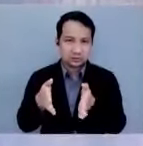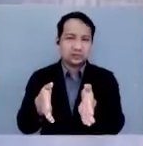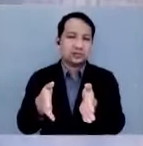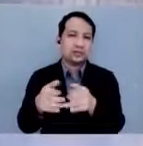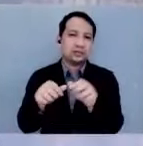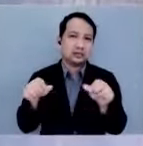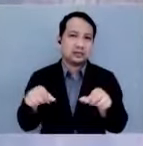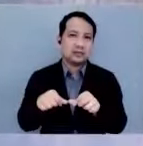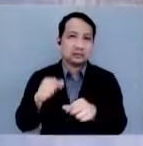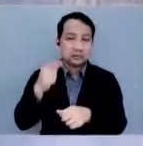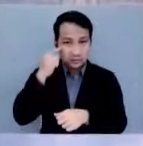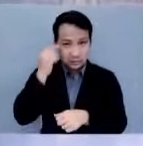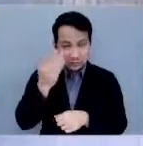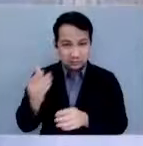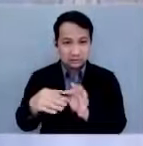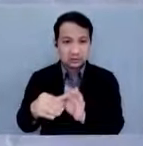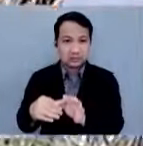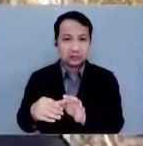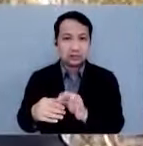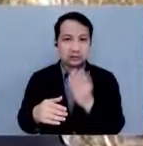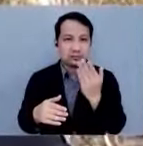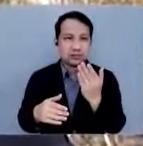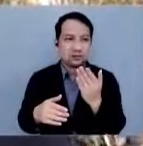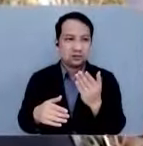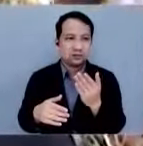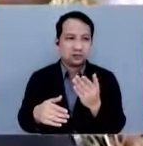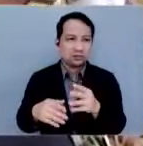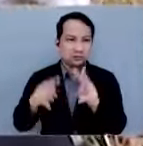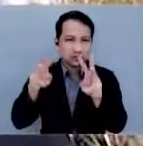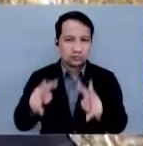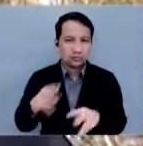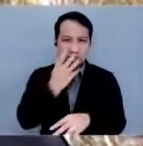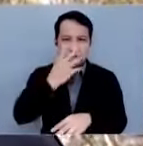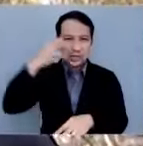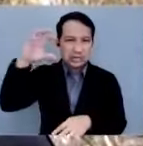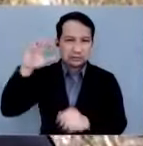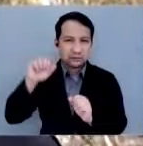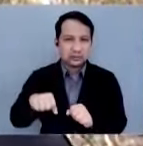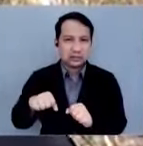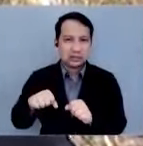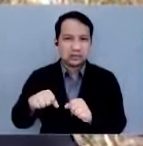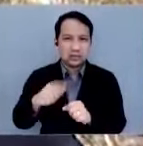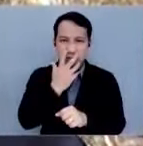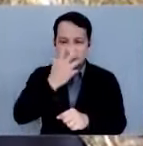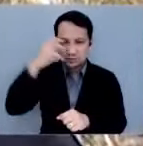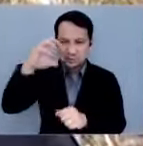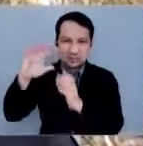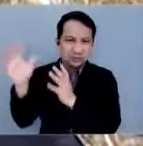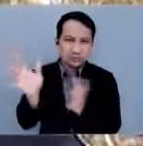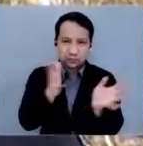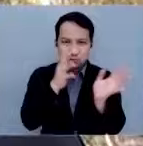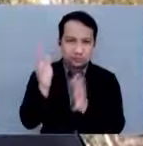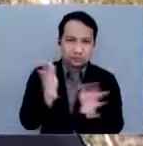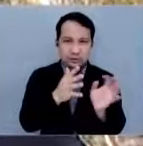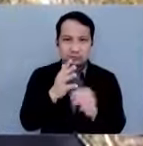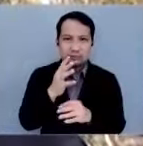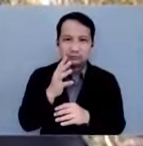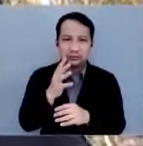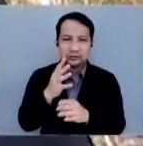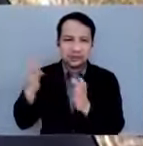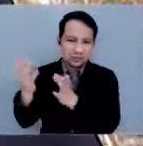din po natin yung panahon na mainit na may kasamang malakas na paghangin, kaya lumaki yung